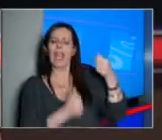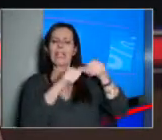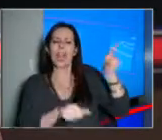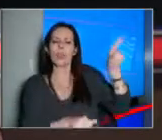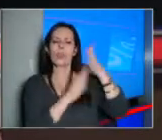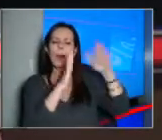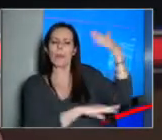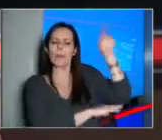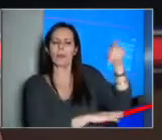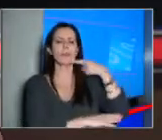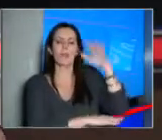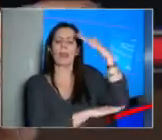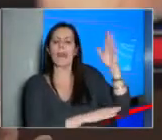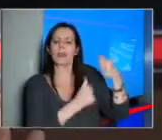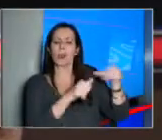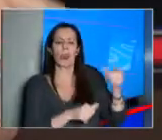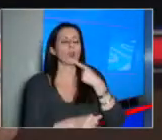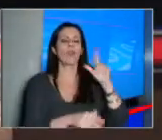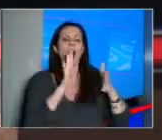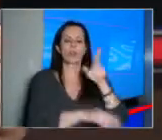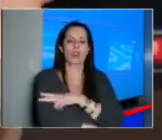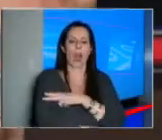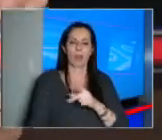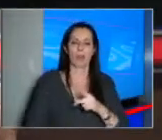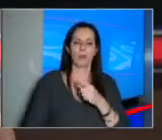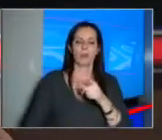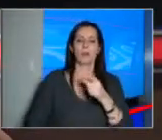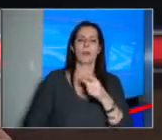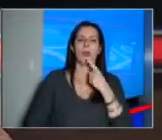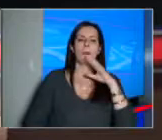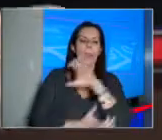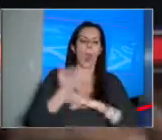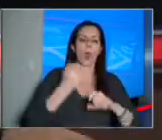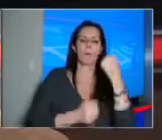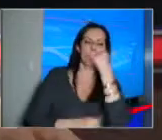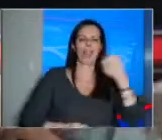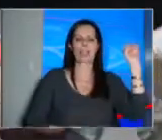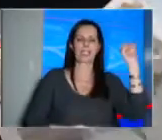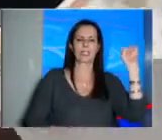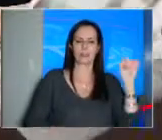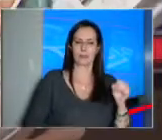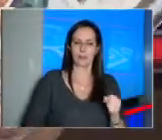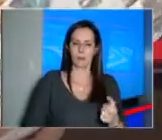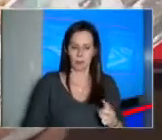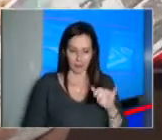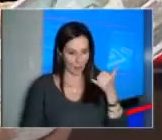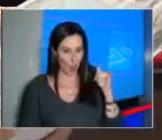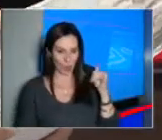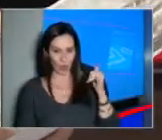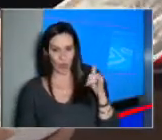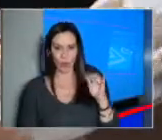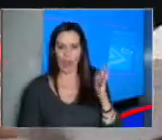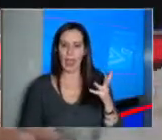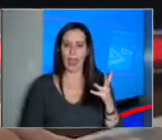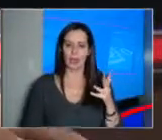זה בארכיון אחר, נניח בארכיון המדינה? הם לא כתבו כנראה אלימות של אזרחים או... פרעות, מרד, מרד ועדי סליב. נכון, נכון, נכון. איך